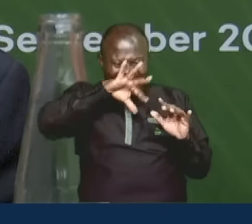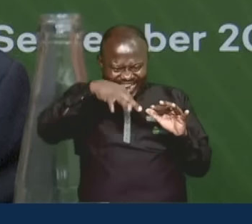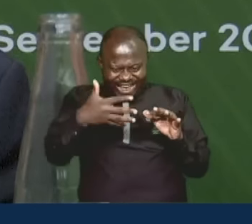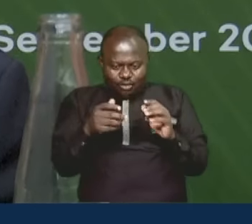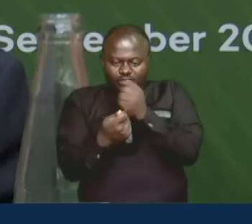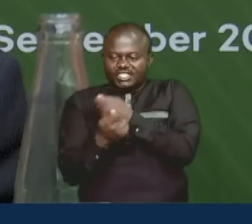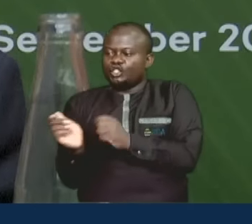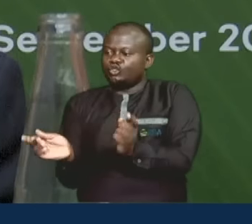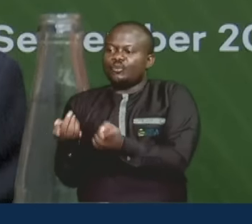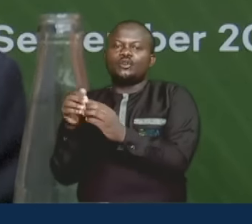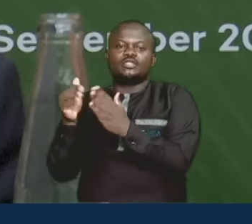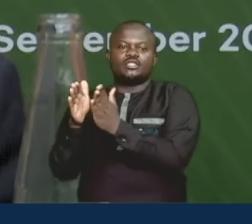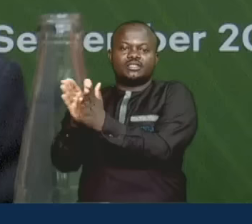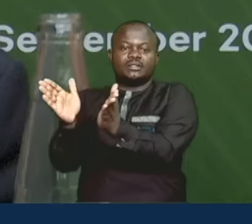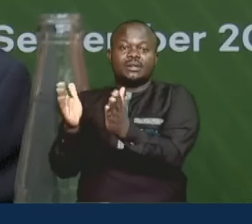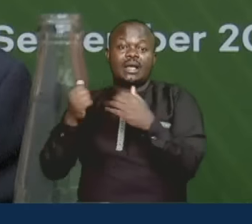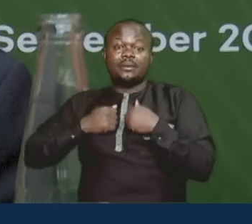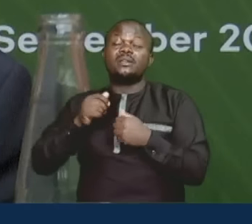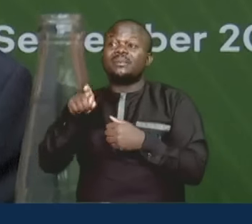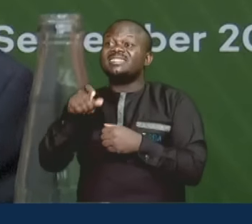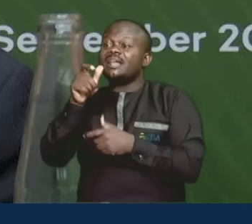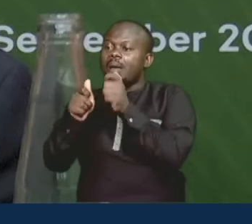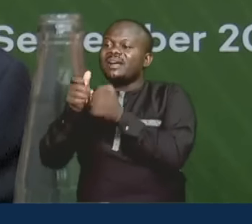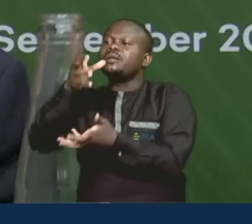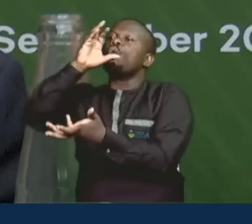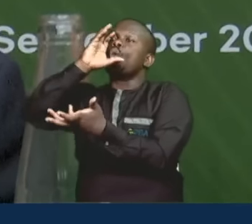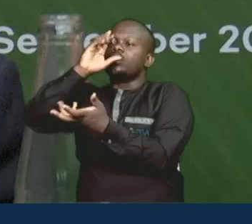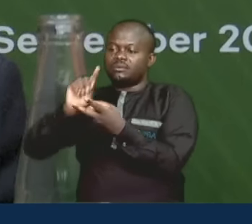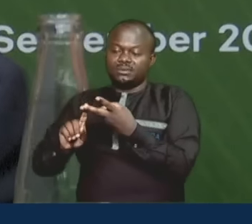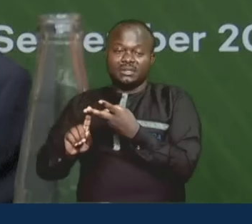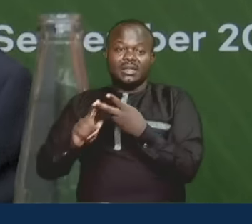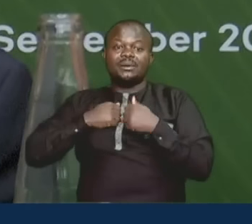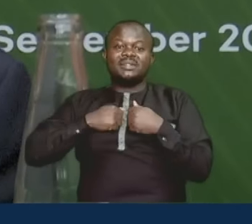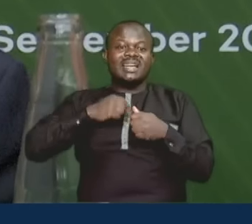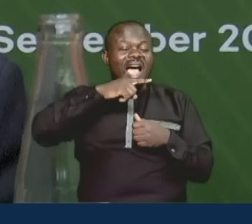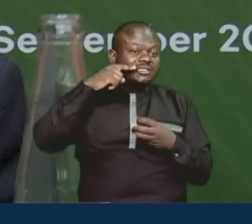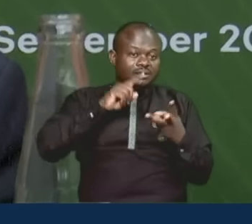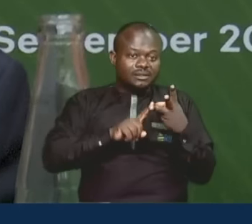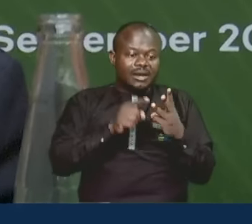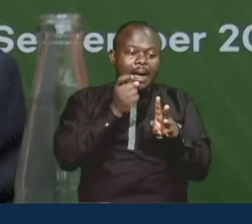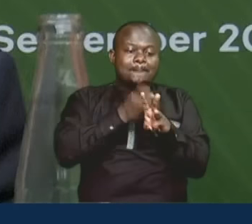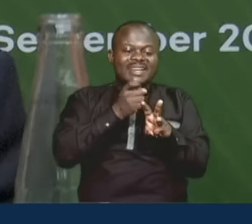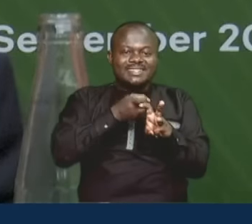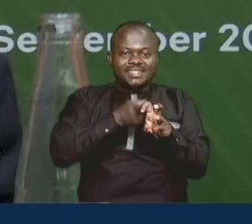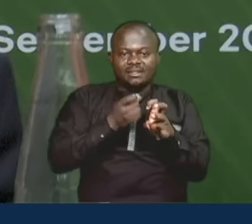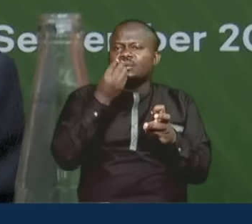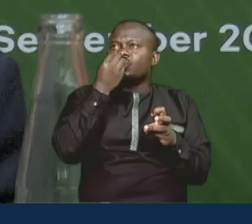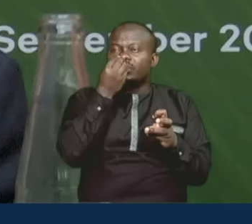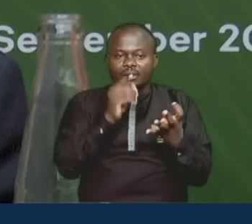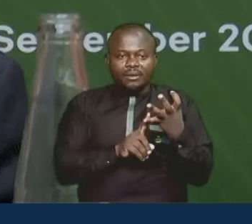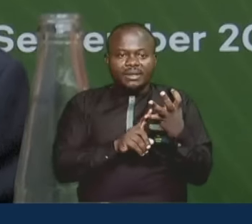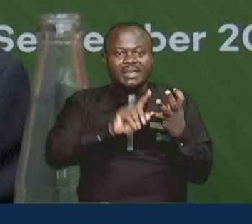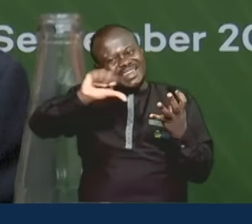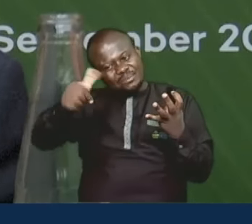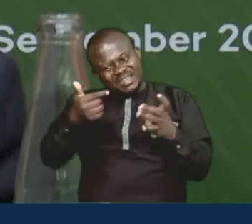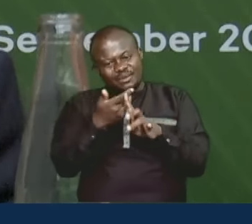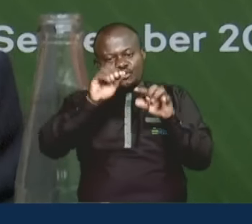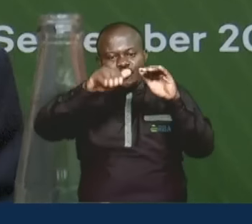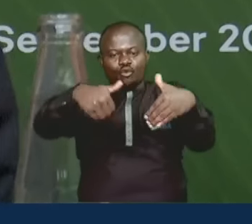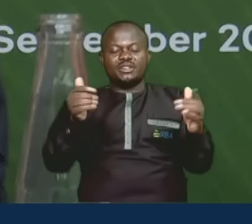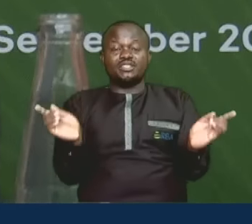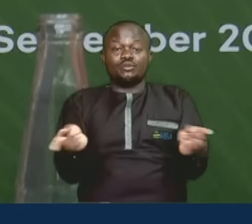rusange abanyarwanda bakeneye kunywa amata ku rwego rwo hejuru abanyarwanda bakeneye inyama bakeneye amagi bakeneye n'ibindi biva ku munzi n'ubworozi n'iyo